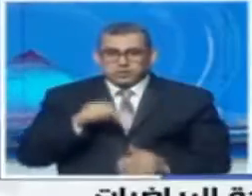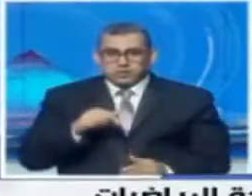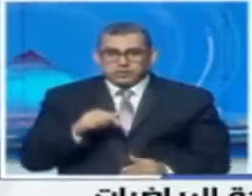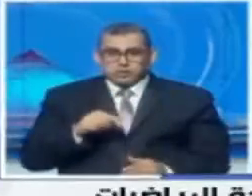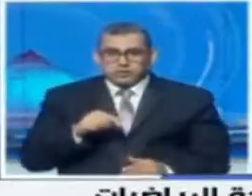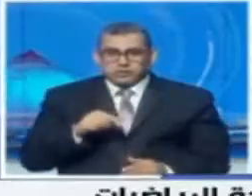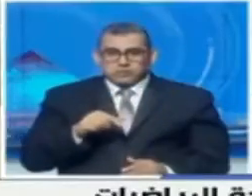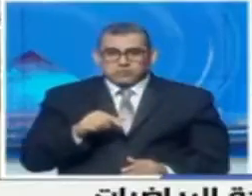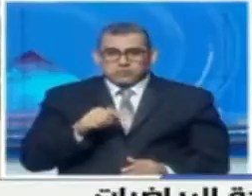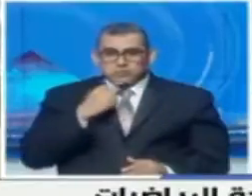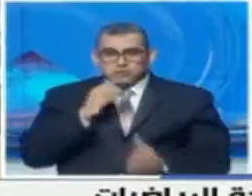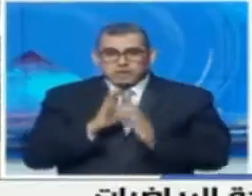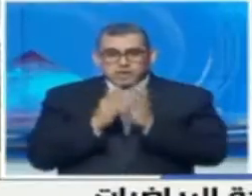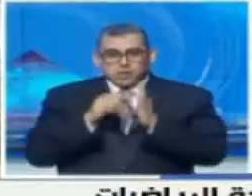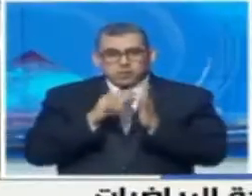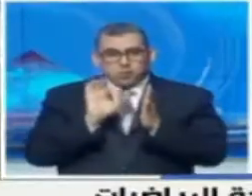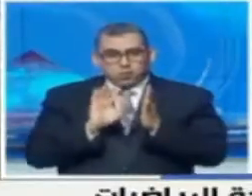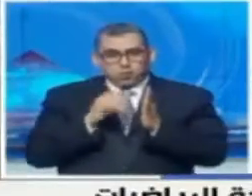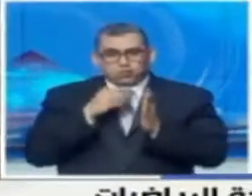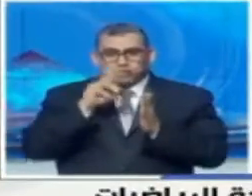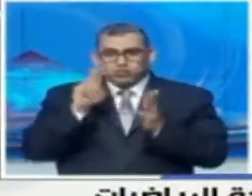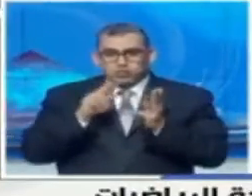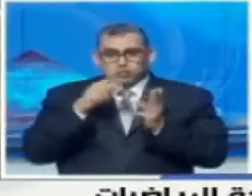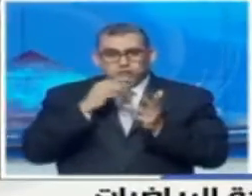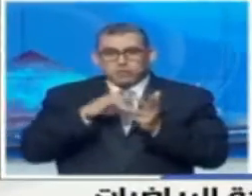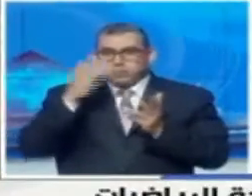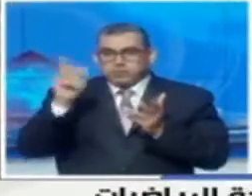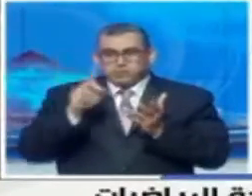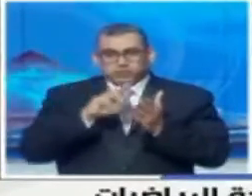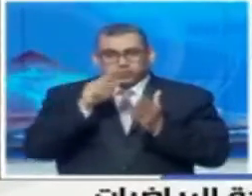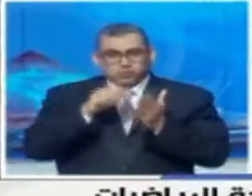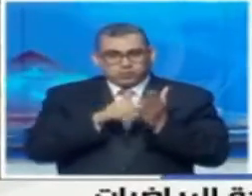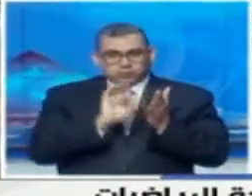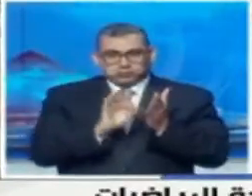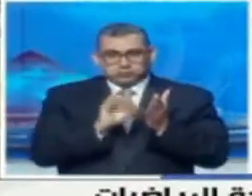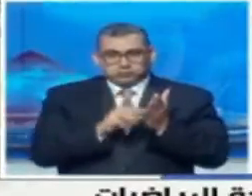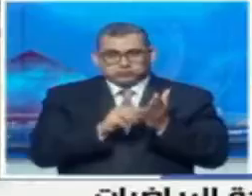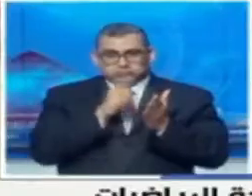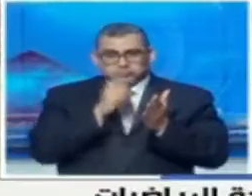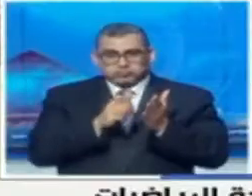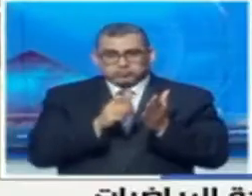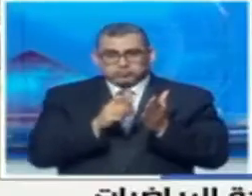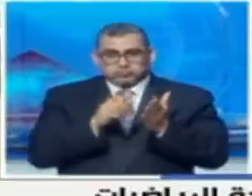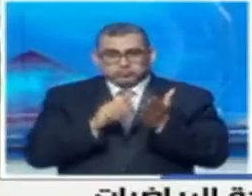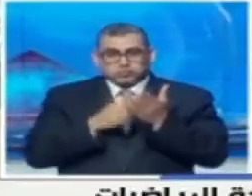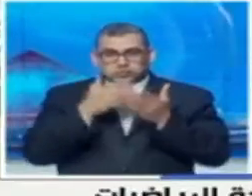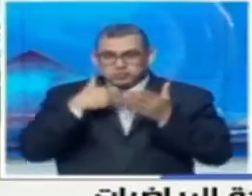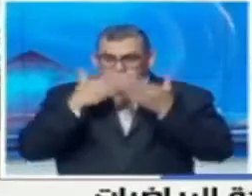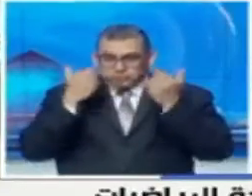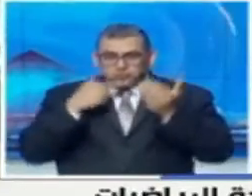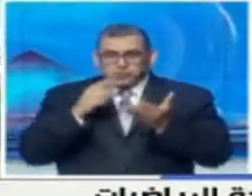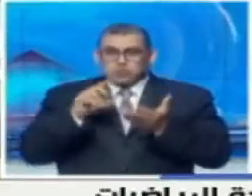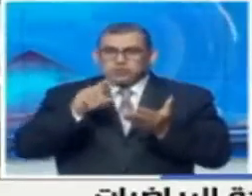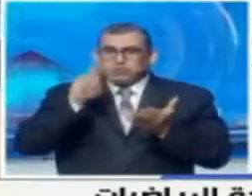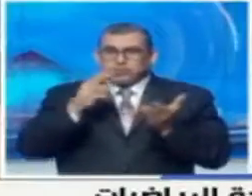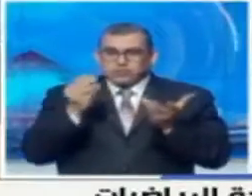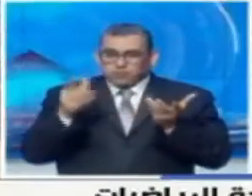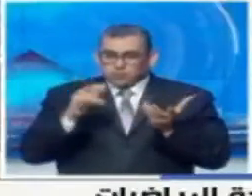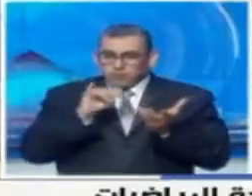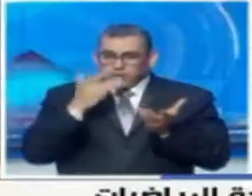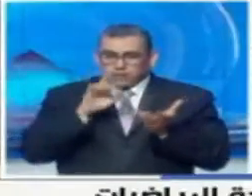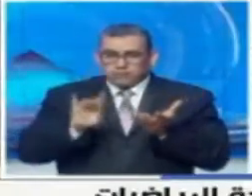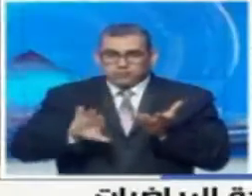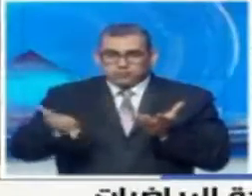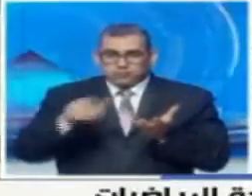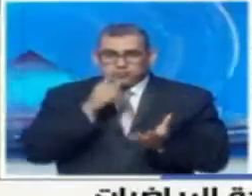لا هو جه من جوه المنهج بس الاسئله صعبه، وجه من بره المفاهيم، بره المفاهيم مالهاش لازمه اصلا، محطوط في حاجات كتير قوي بس مالهاش لازمه جايه من براها. فوق